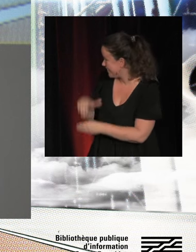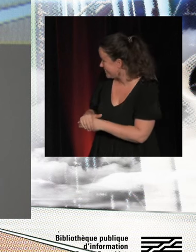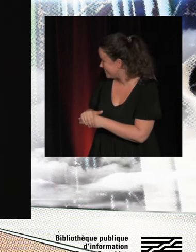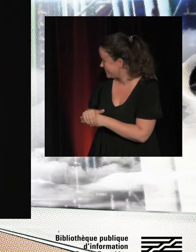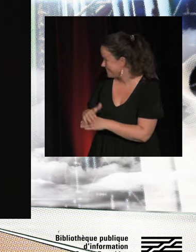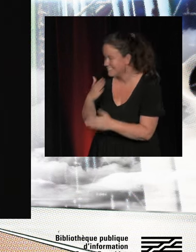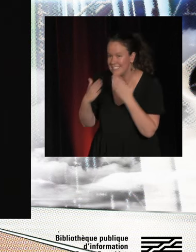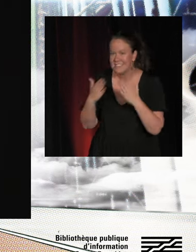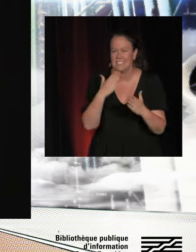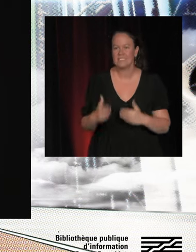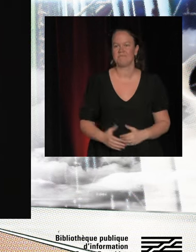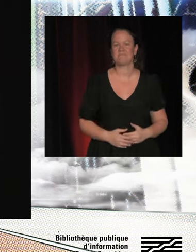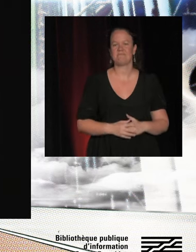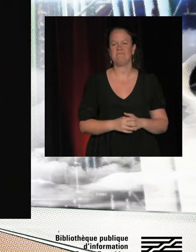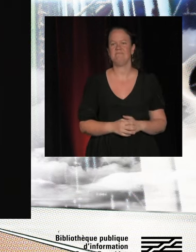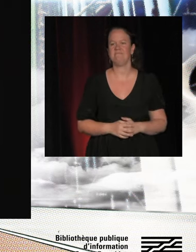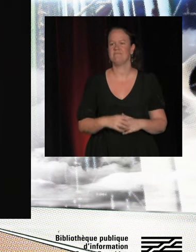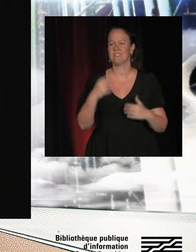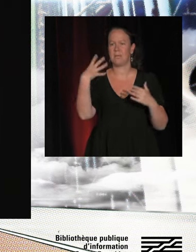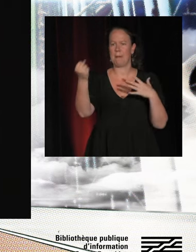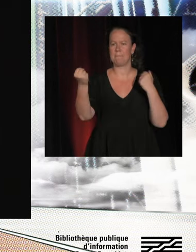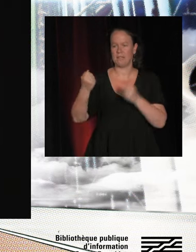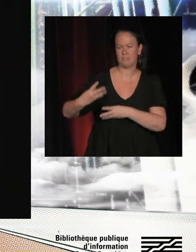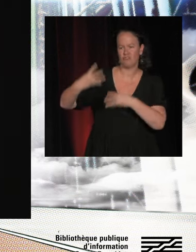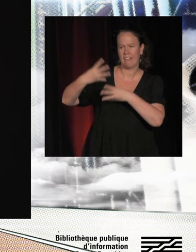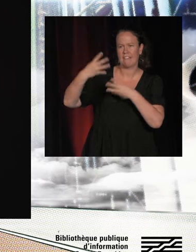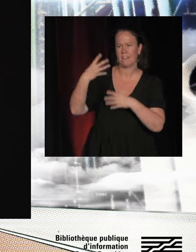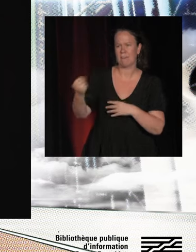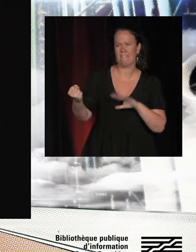Merci beaucoup. Alors, je ne sais pas comment on va kill le chat Twitch.